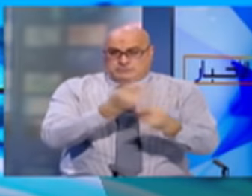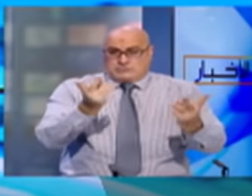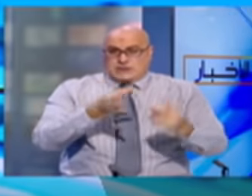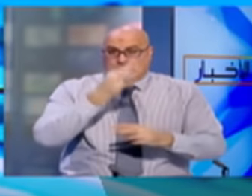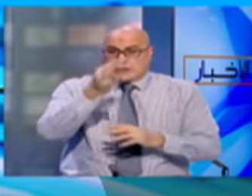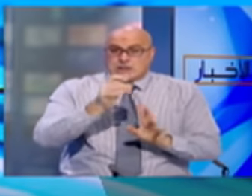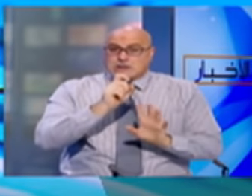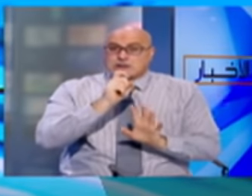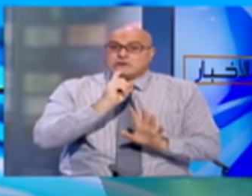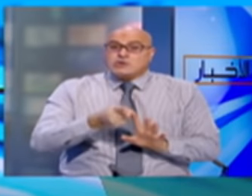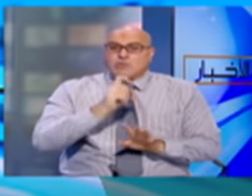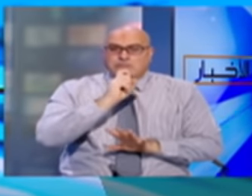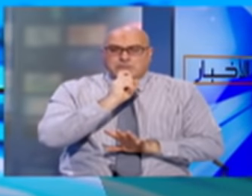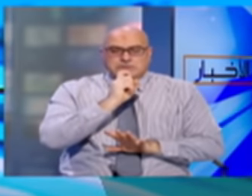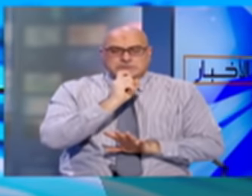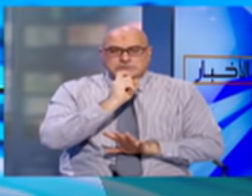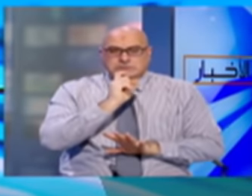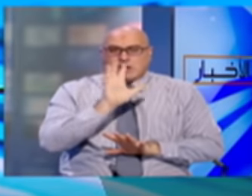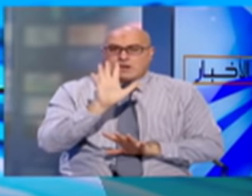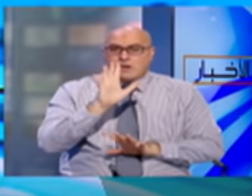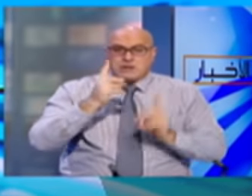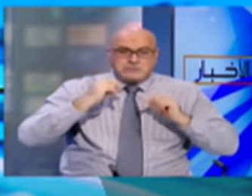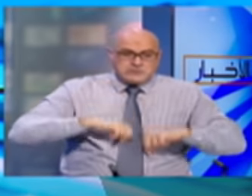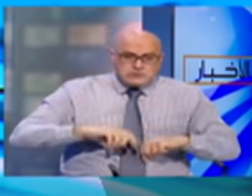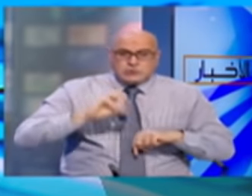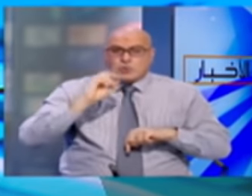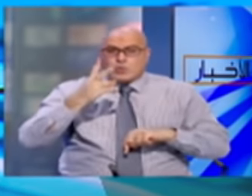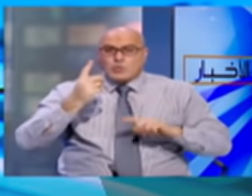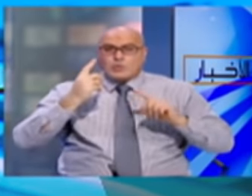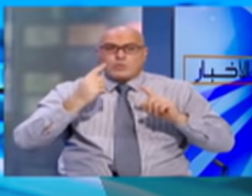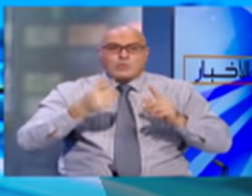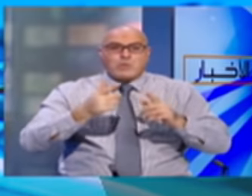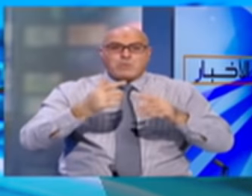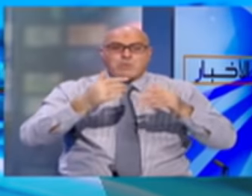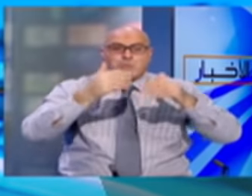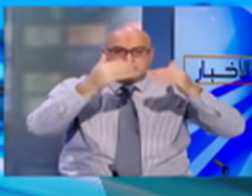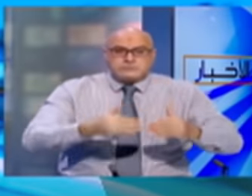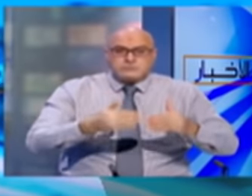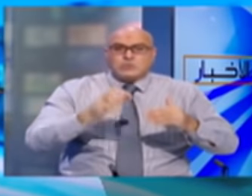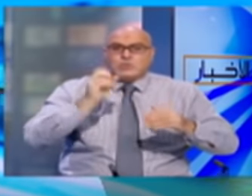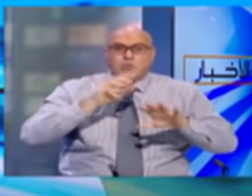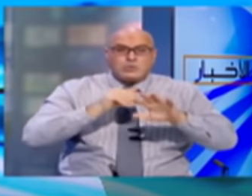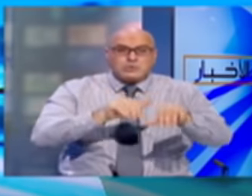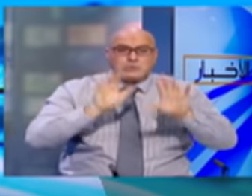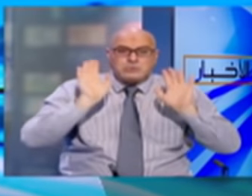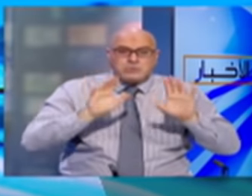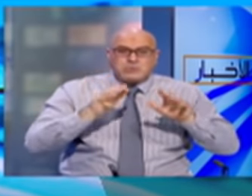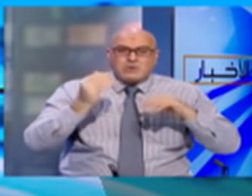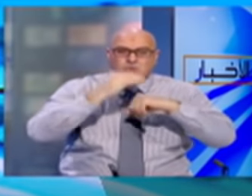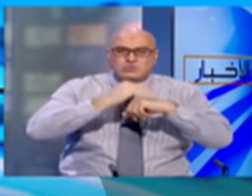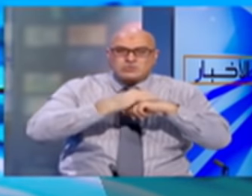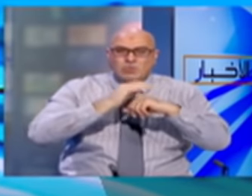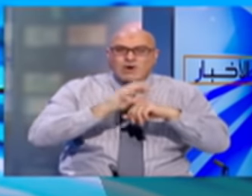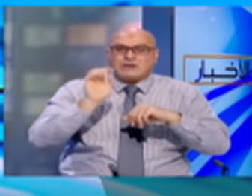لم يصدر عن الوزير أو عن الوزارة أي تصريح بشأن توقيت صلاة التراويح، وما نسب إلى